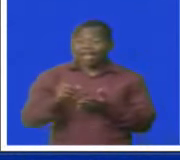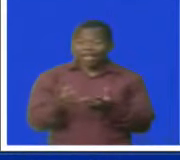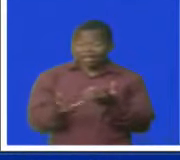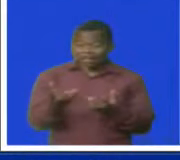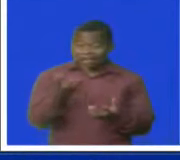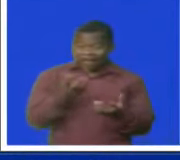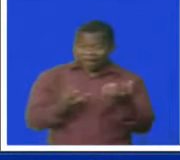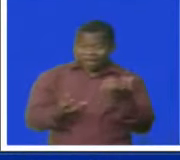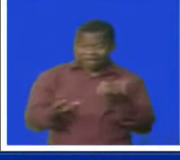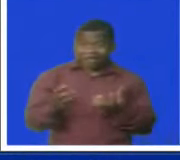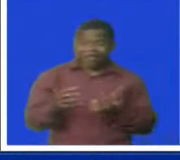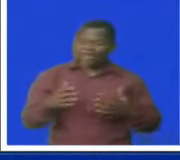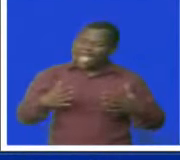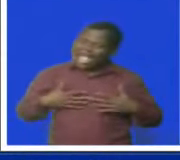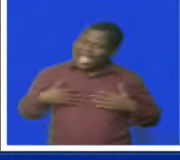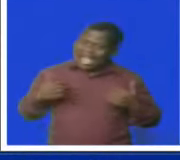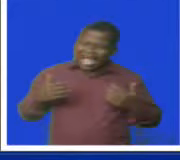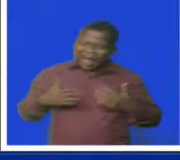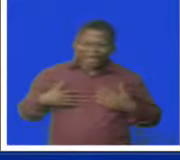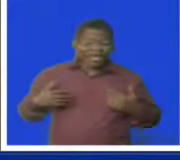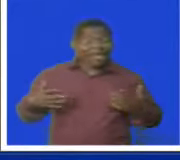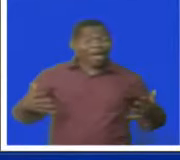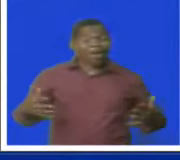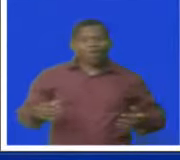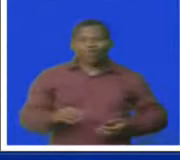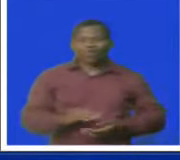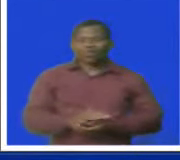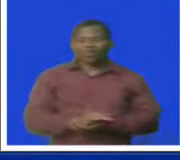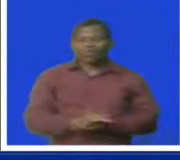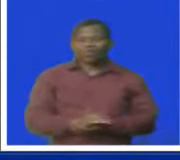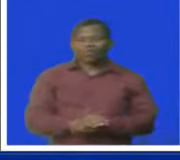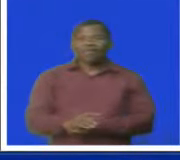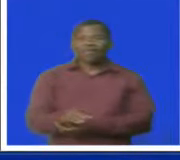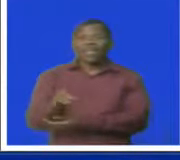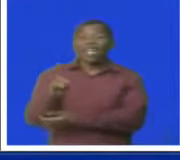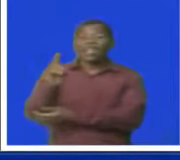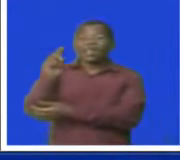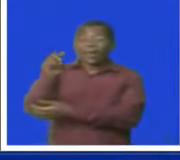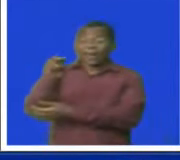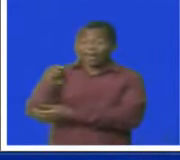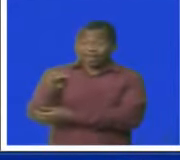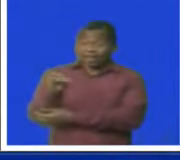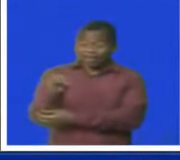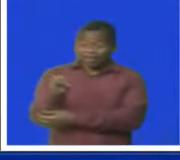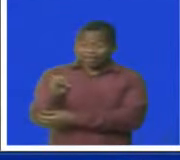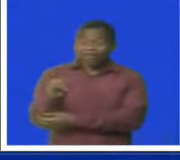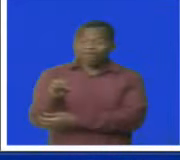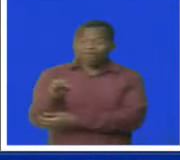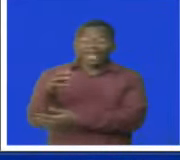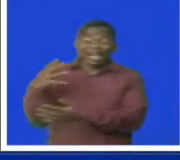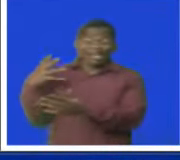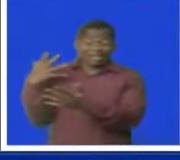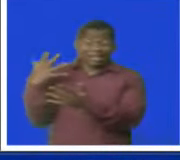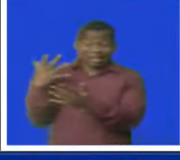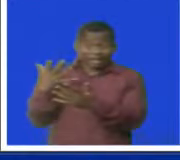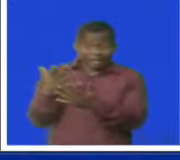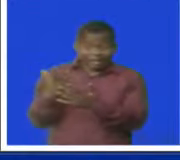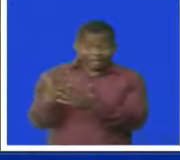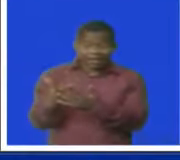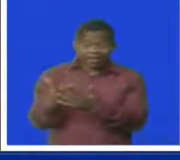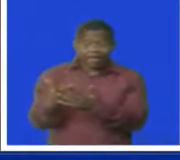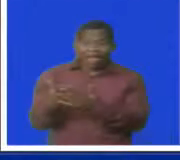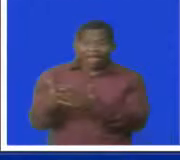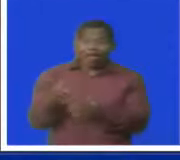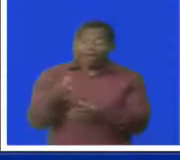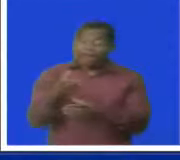Liphini landvunankulu Themba Masuku lilandzisa umlandvo lobalulekile eveni lakangwane leliphathiswa silo semhlaba kuthi